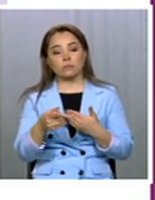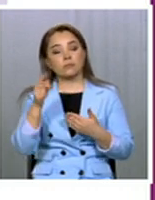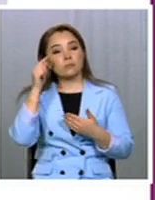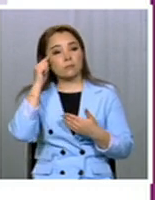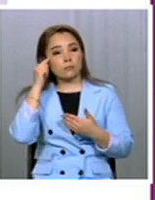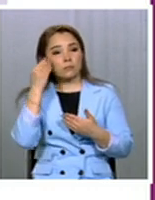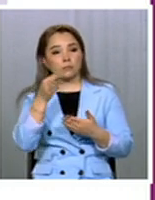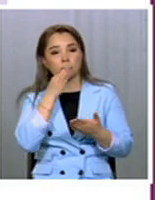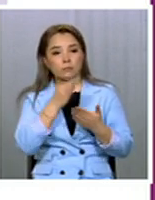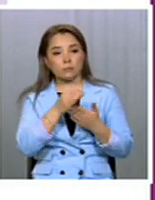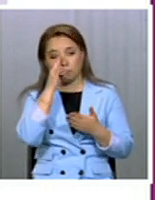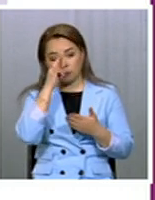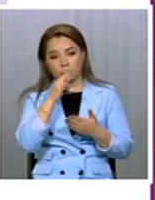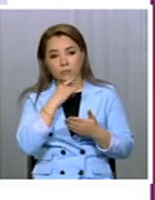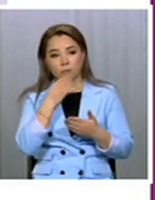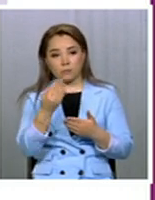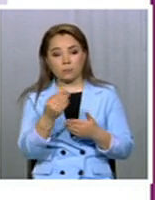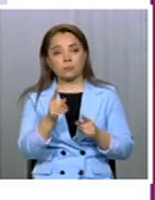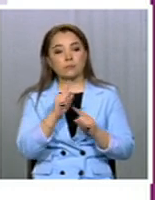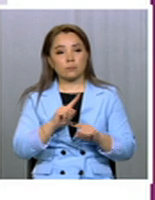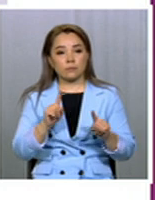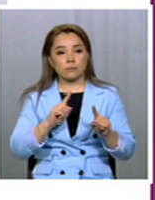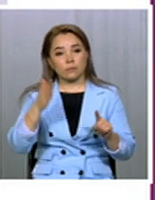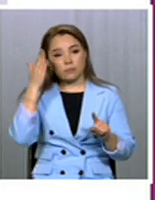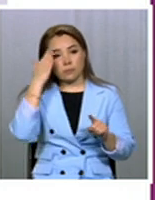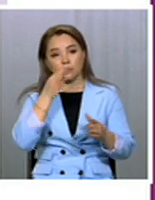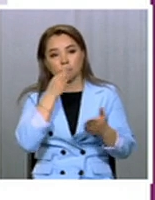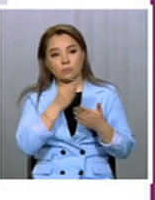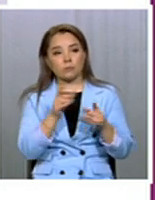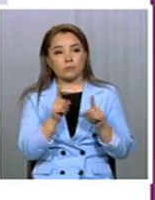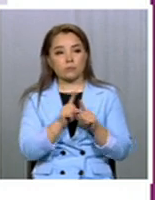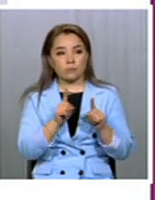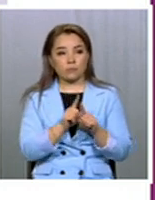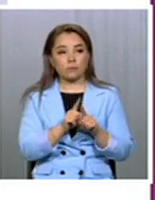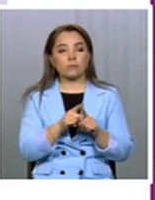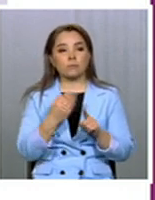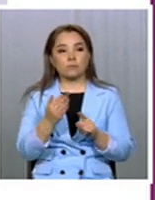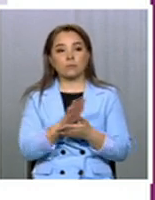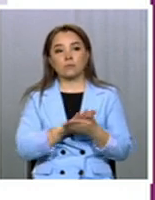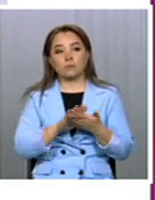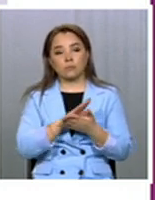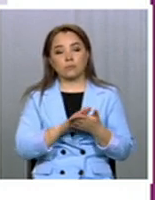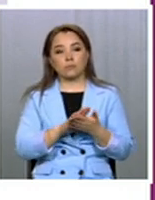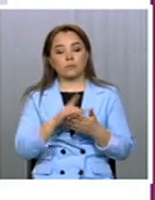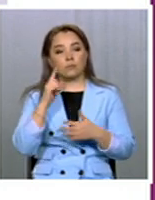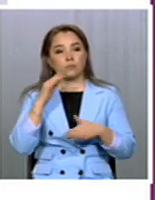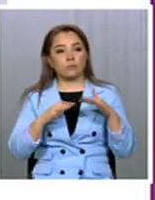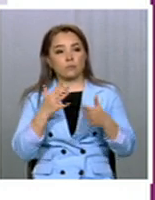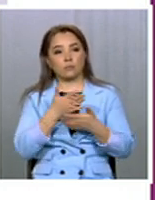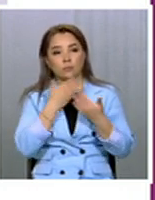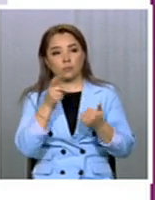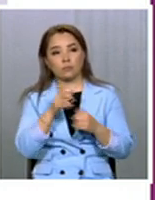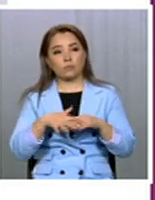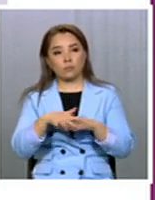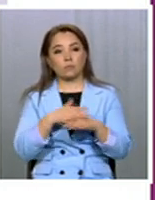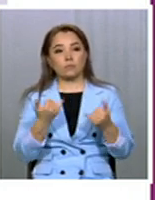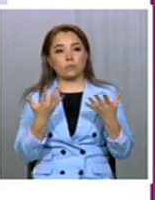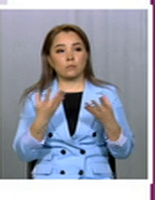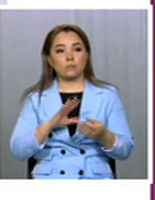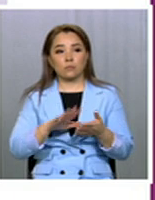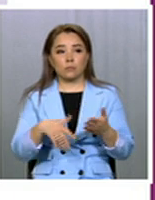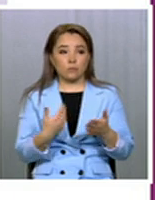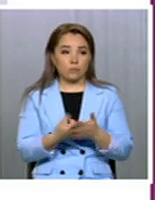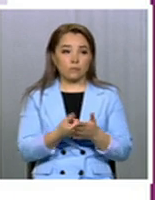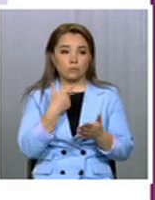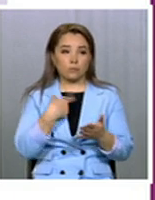Қырғыздардың, қазақтардың ерекше қабілетке ие екендігіне еш күмән жоқ. Бұл халық бүгінгі күні